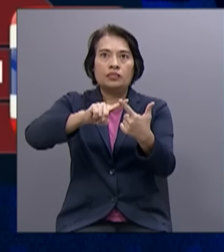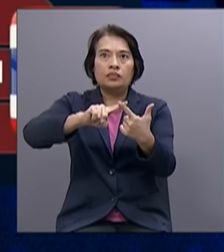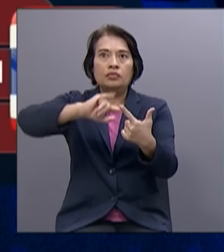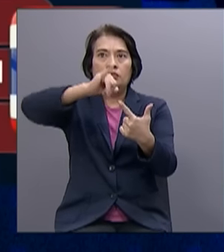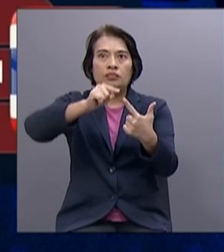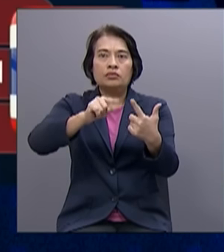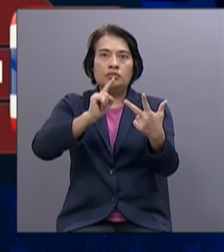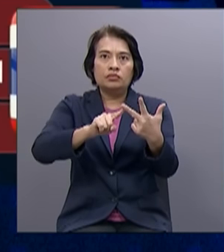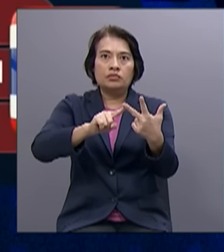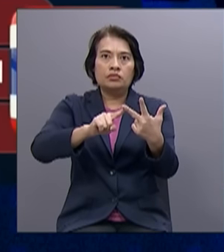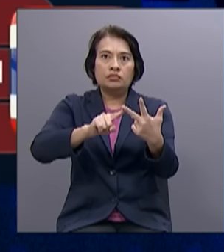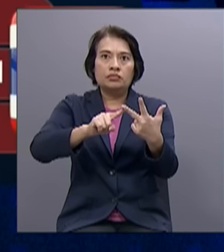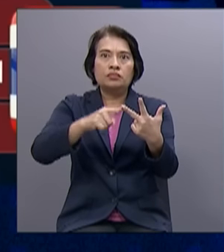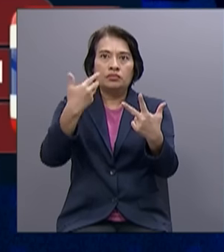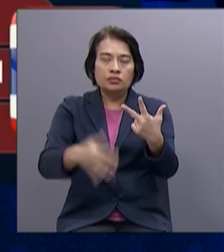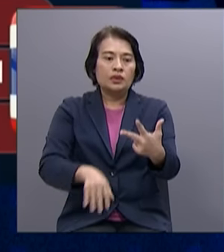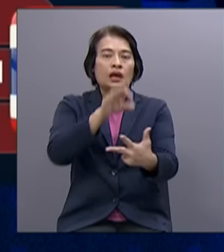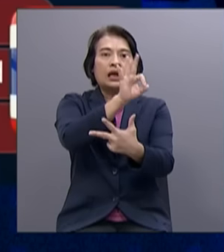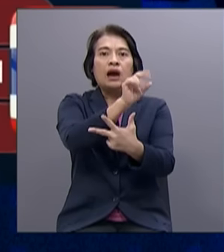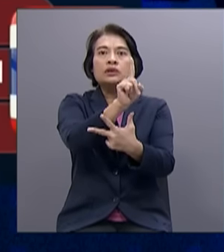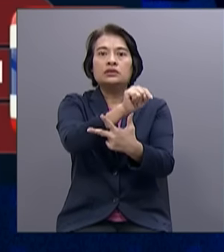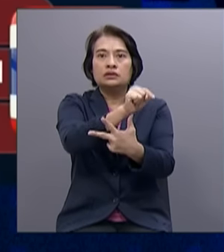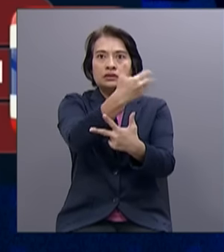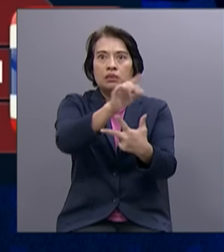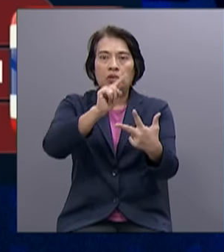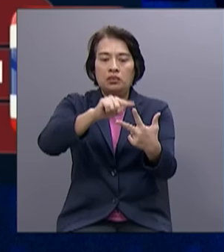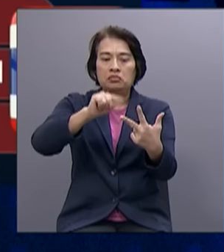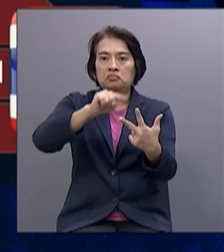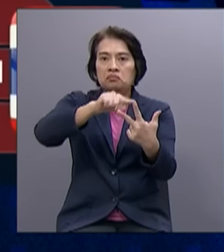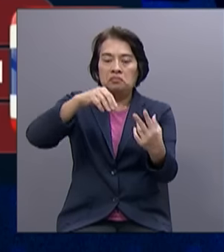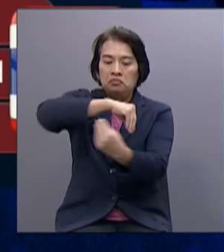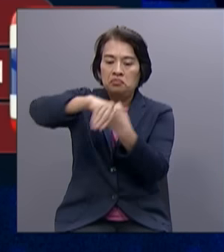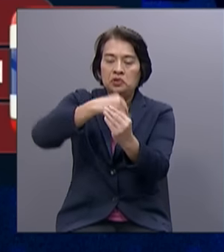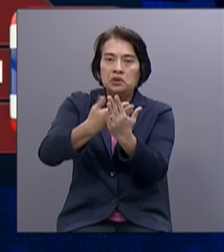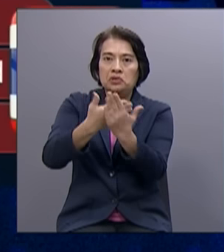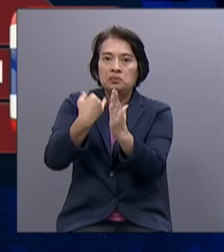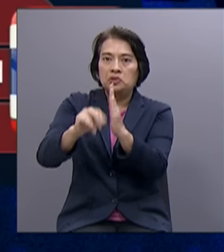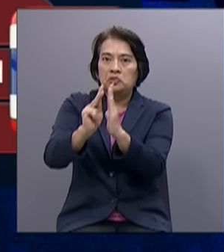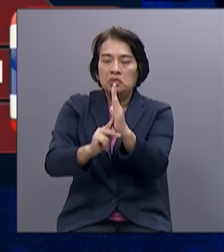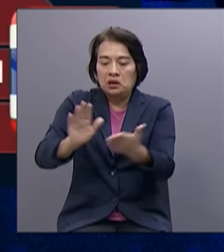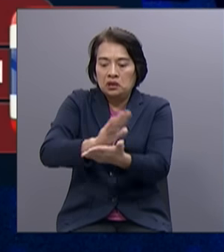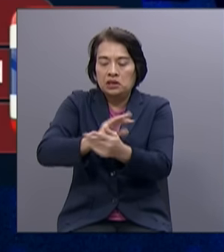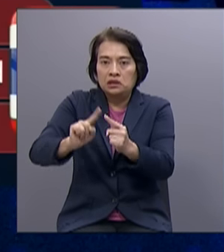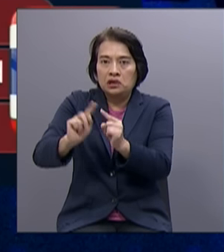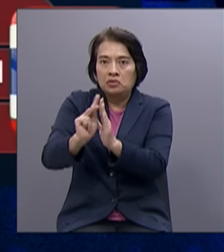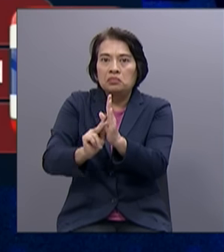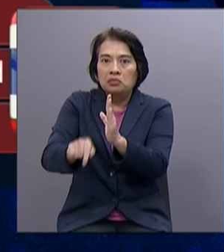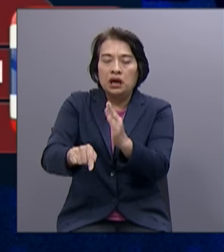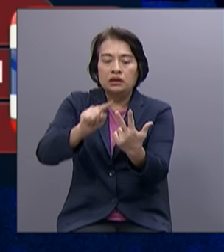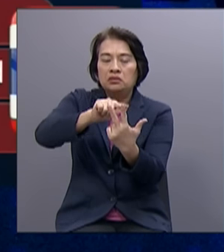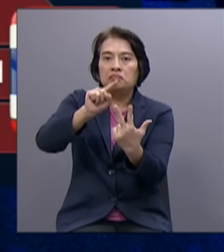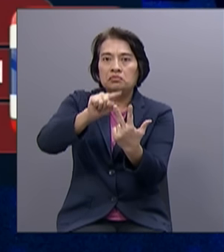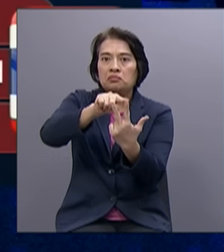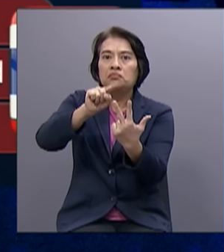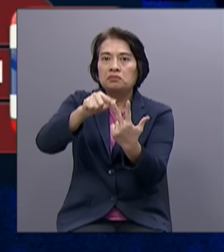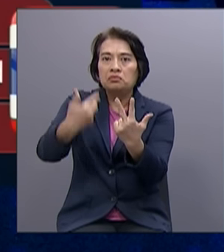หมดส่วนที่เหลืออีก 2คนเป็นผู้สมคบคิดทำหน้าที่ฟอกเงินและดำเนินการด้านเอกสารทางกฎหมายต่างๆและมีการ